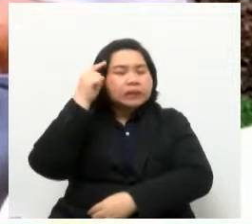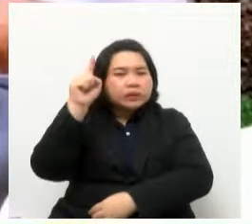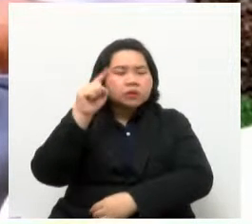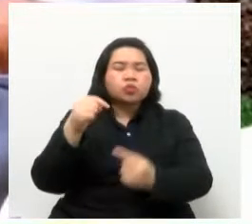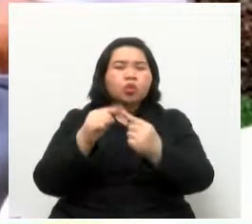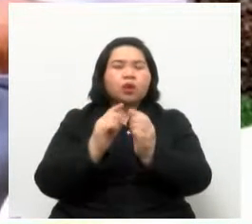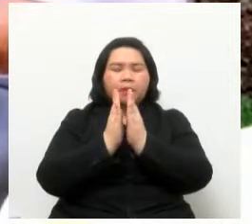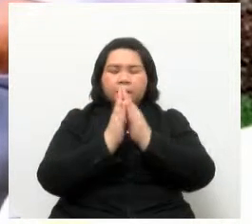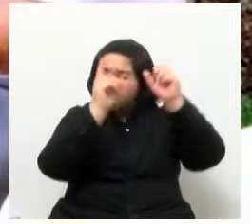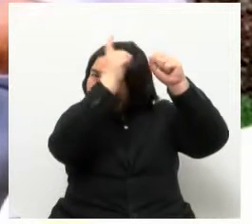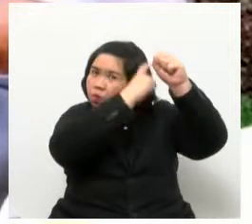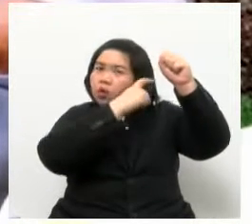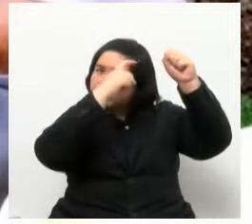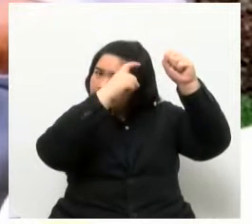า